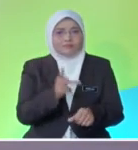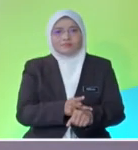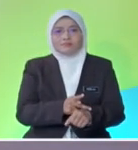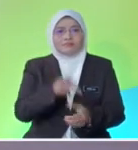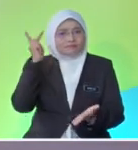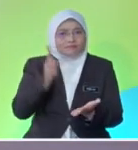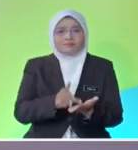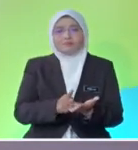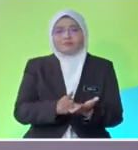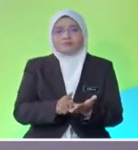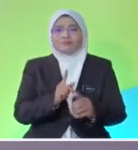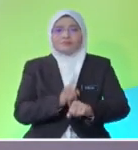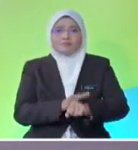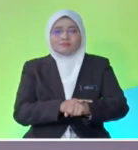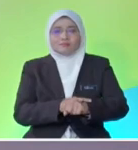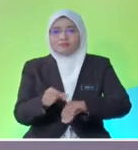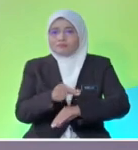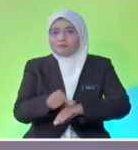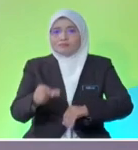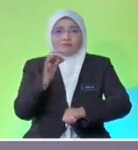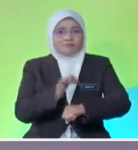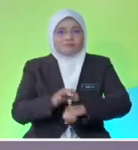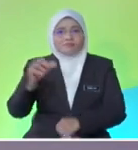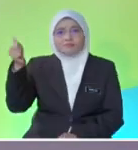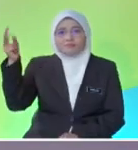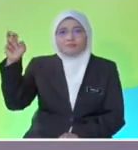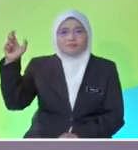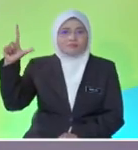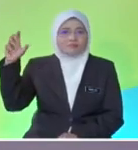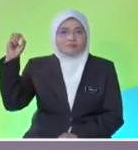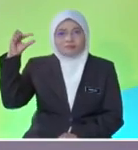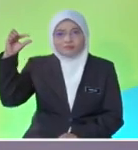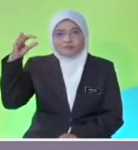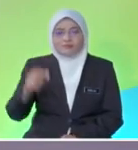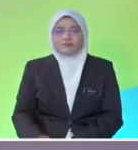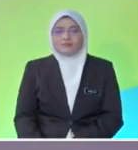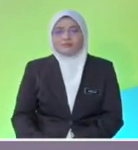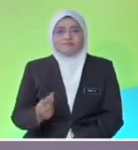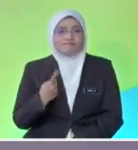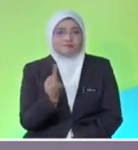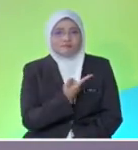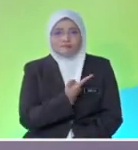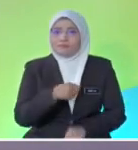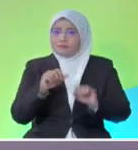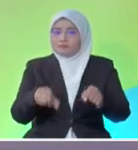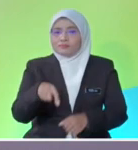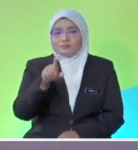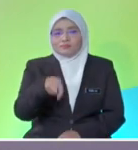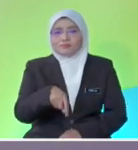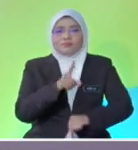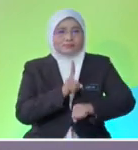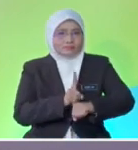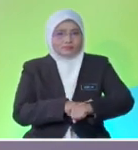ni. Baik. Nampak tak jam yang ada tangan saya ni? Kita boleh menentukan masa menggunakan jam analog